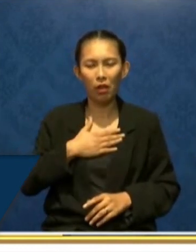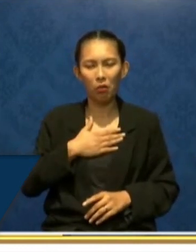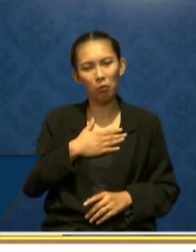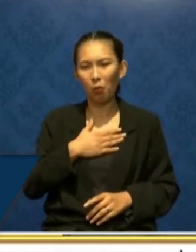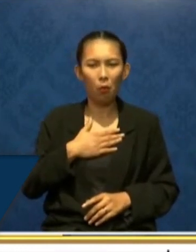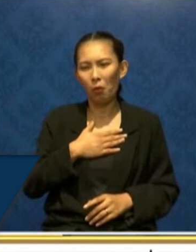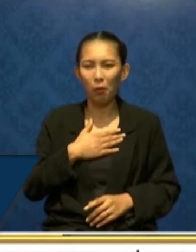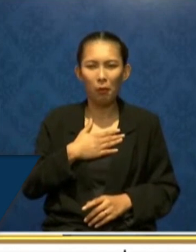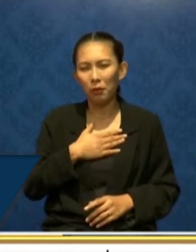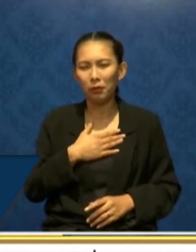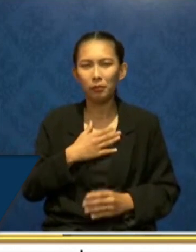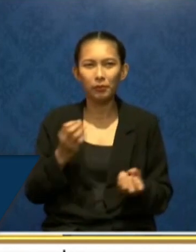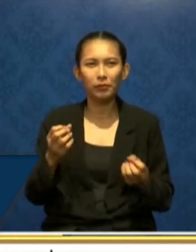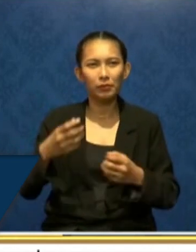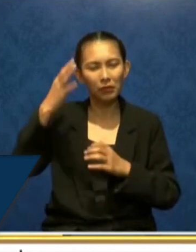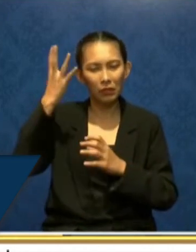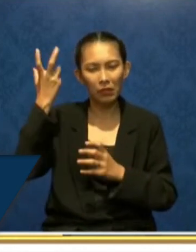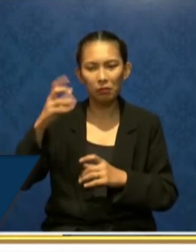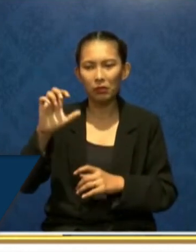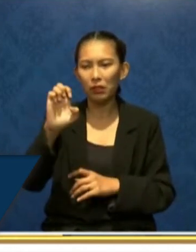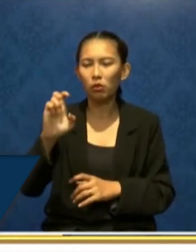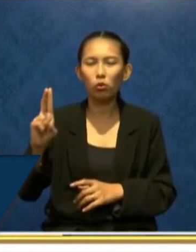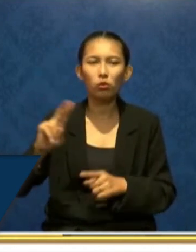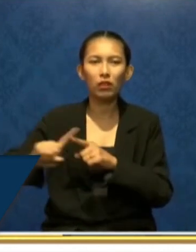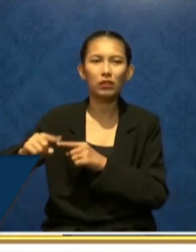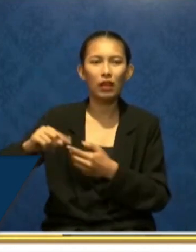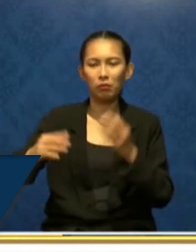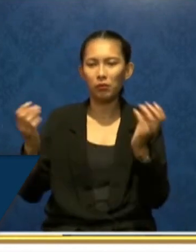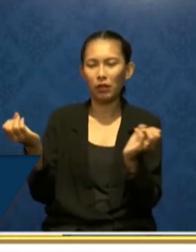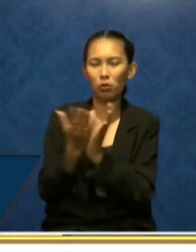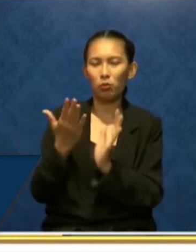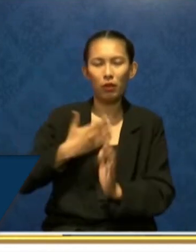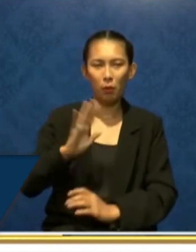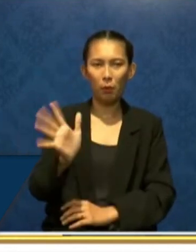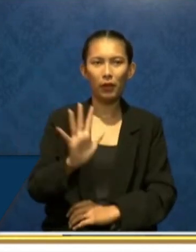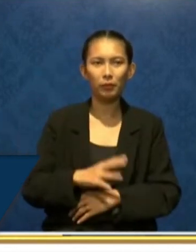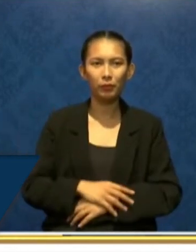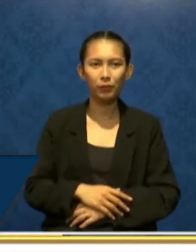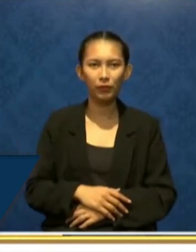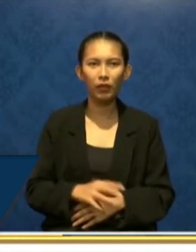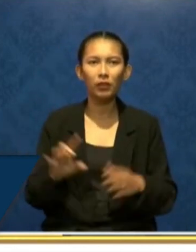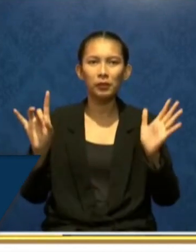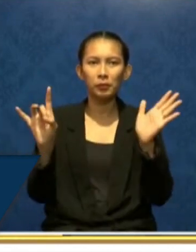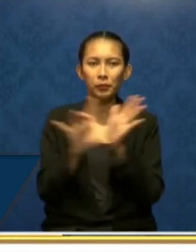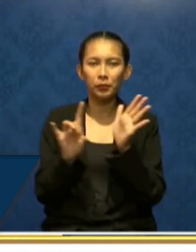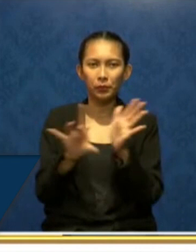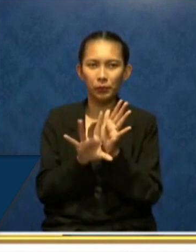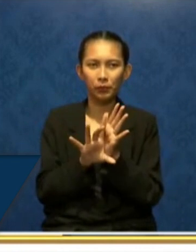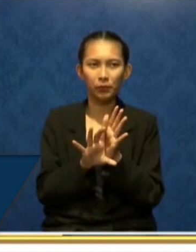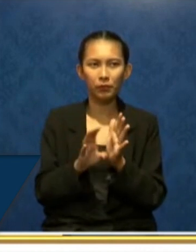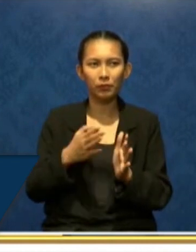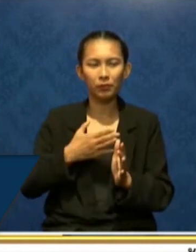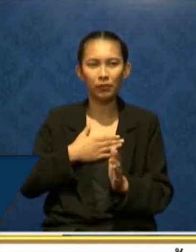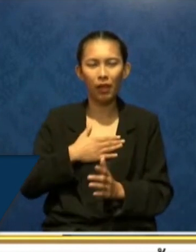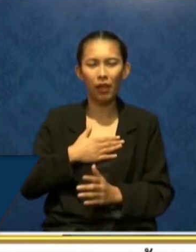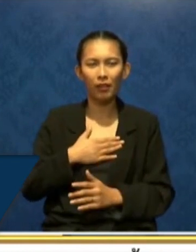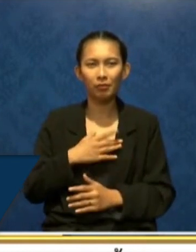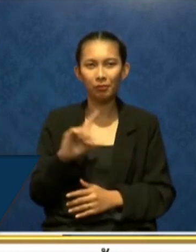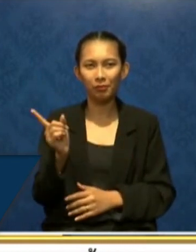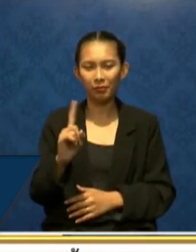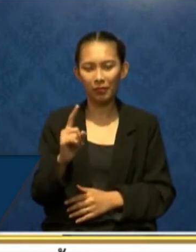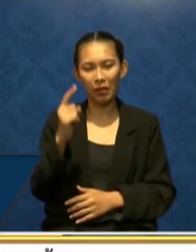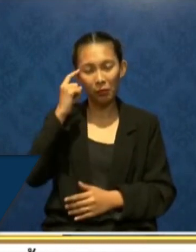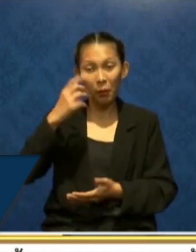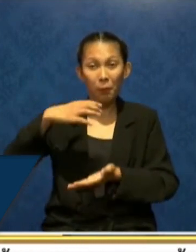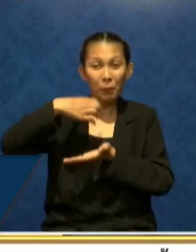้โดนหน้อual่าง le Wars ในขทนยัพระเทสุท้าย เธ Valve อร้องกั